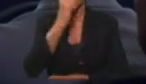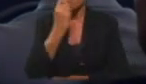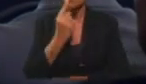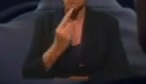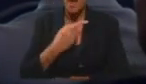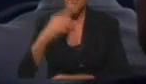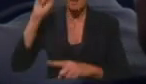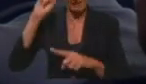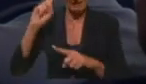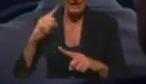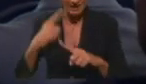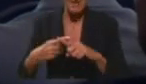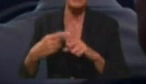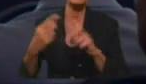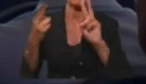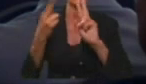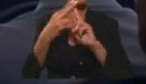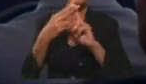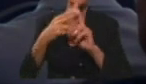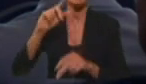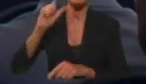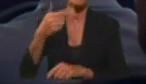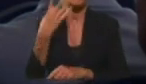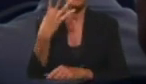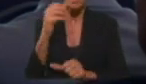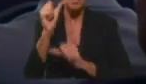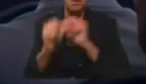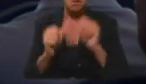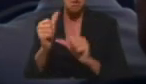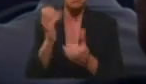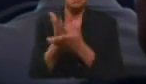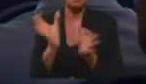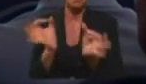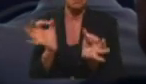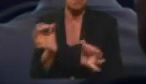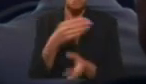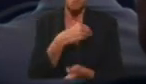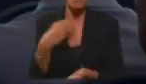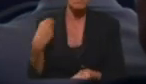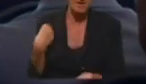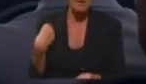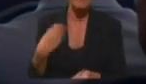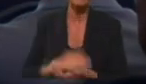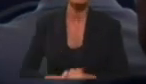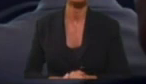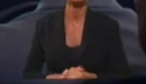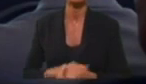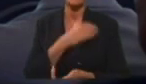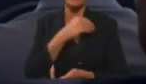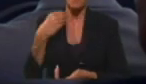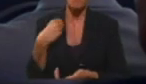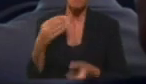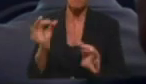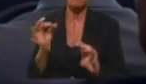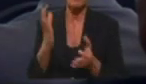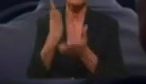po rozszerzeniu w 2004 roku przyszedł czas na Polskę. Polskę, która już trzecią perspektywę